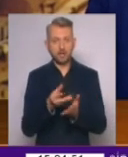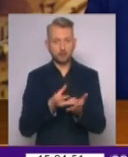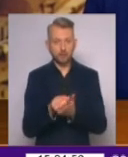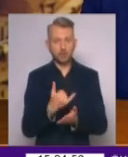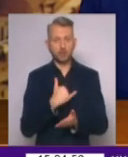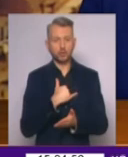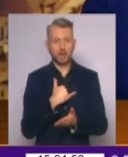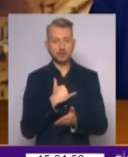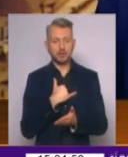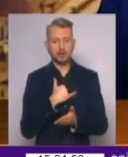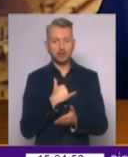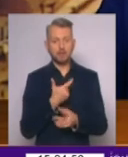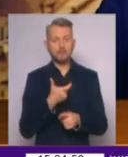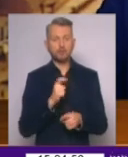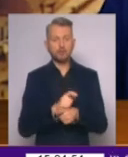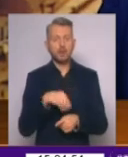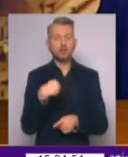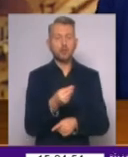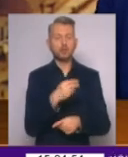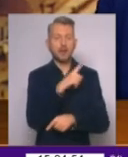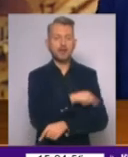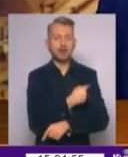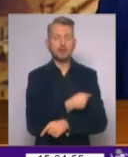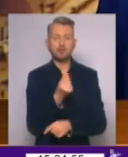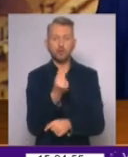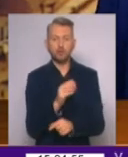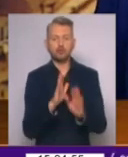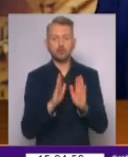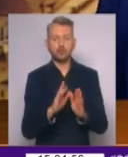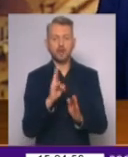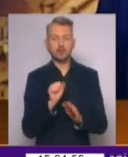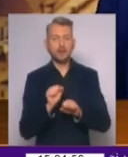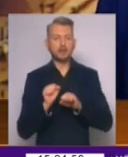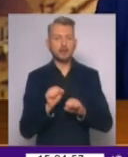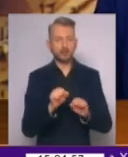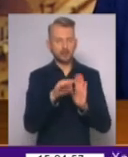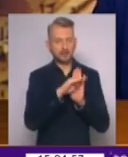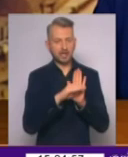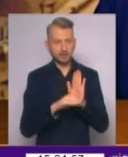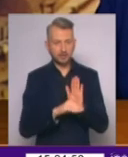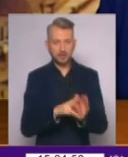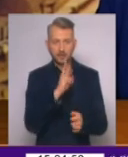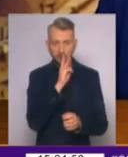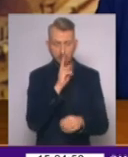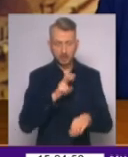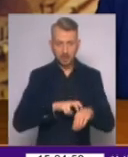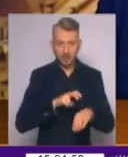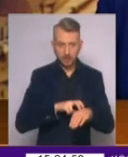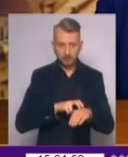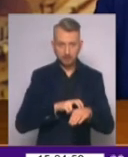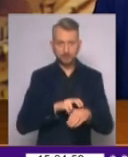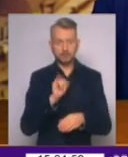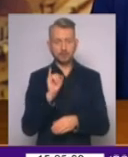нас в основному видаються лікарням гроші лише на захищені статті. Це зарплата лікарів